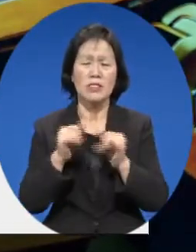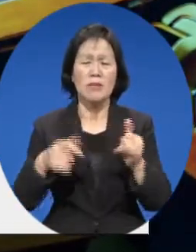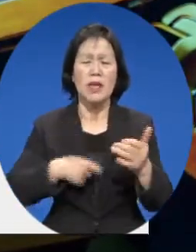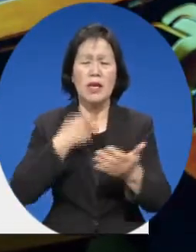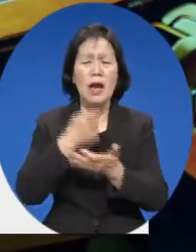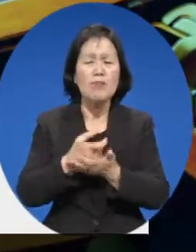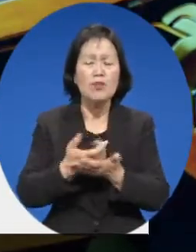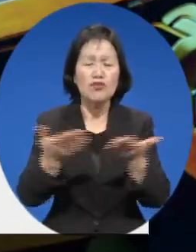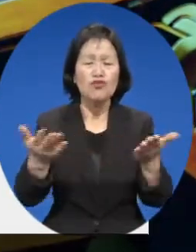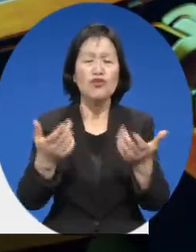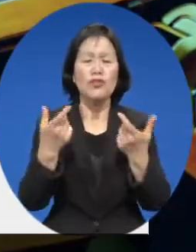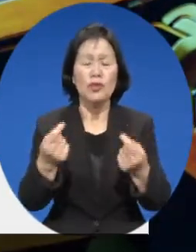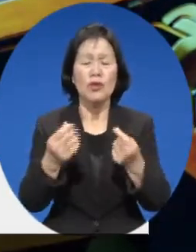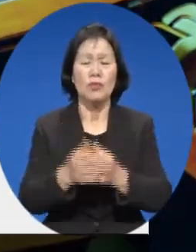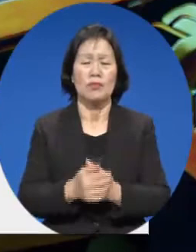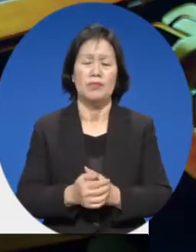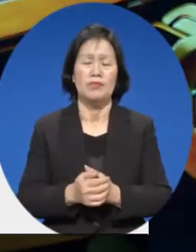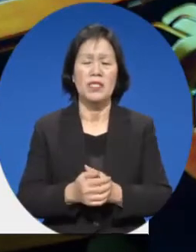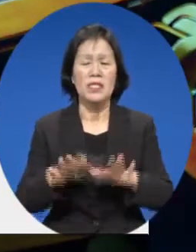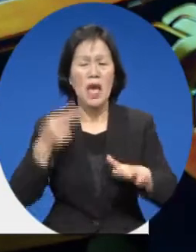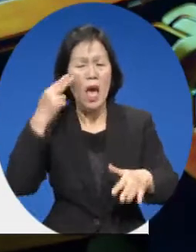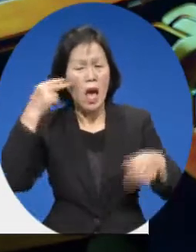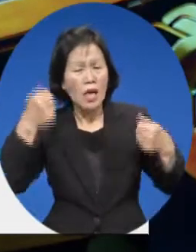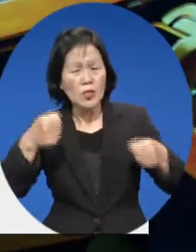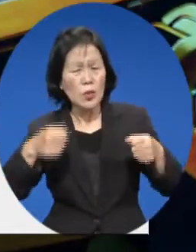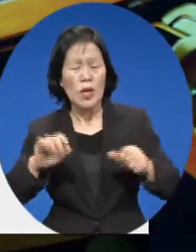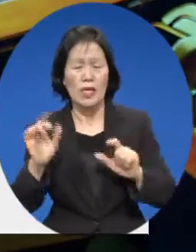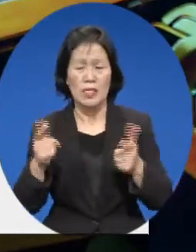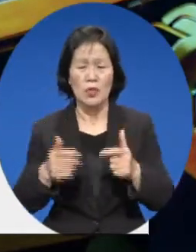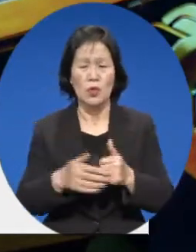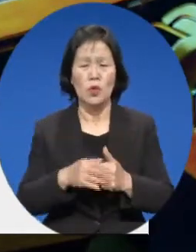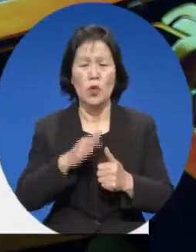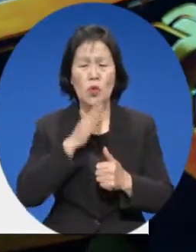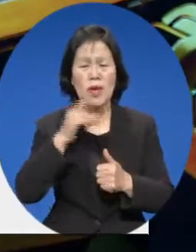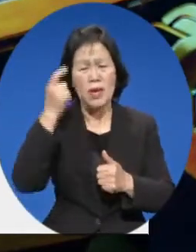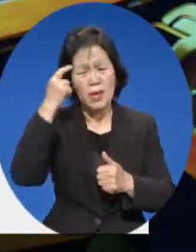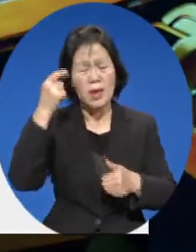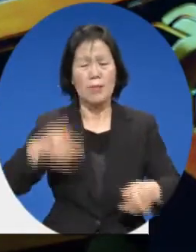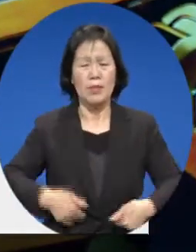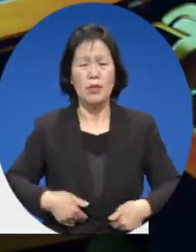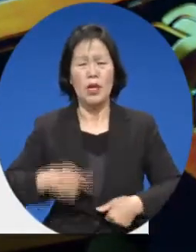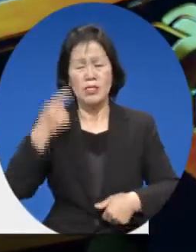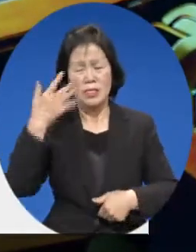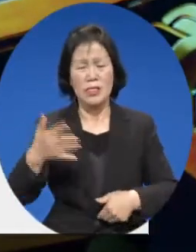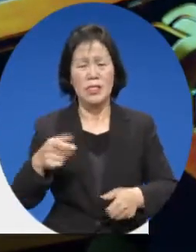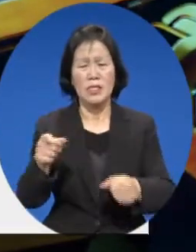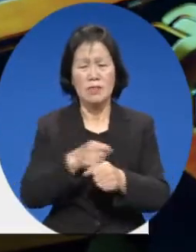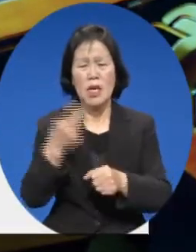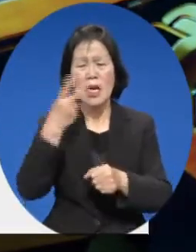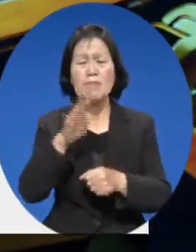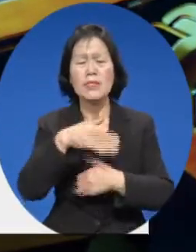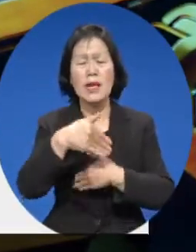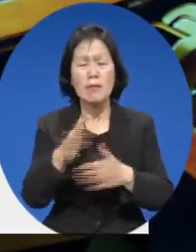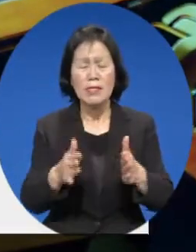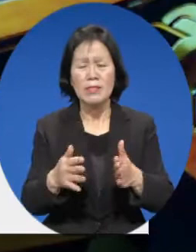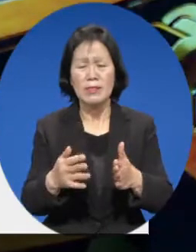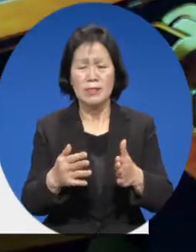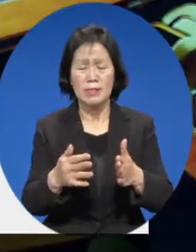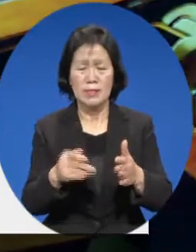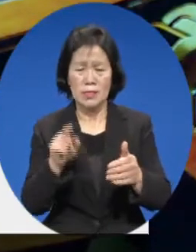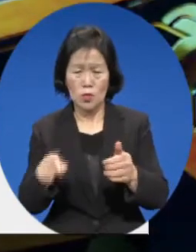쇼인 이 아니고 왜 이 것을 막으려고 하는 것인지 오히려 지금 살아있는 그 어떻게 본 특별 감찰관 채도를 통해서 살아있는 권력을